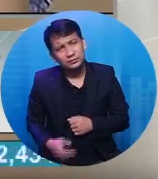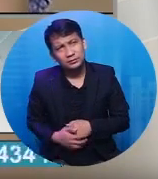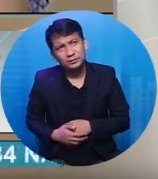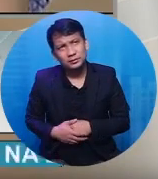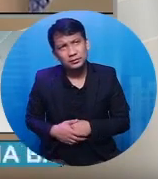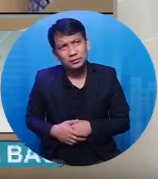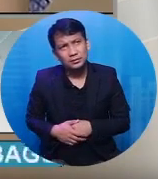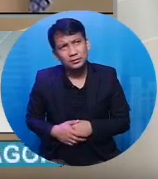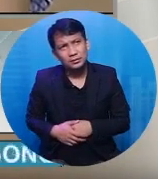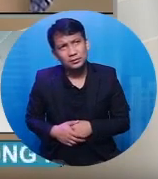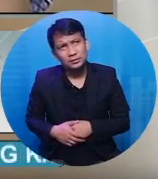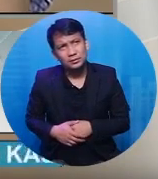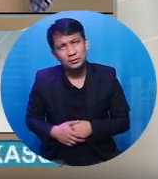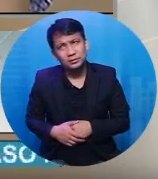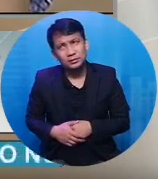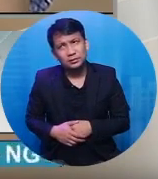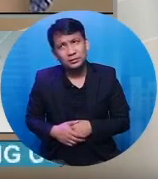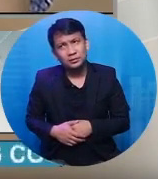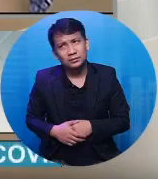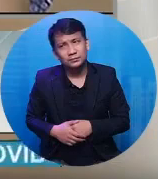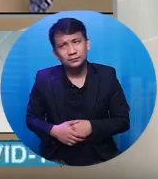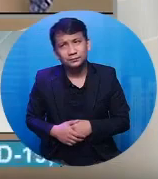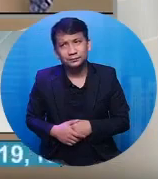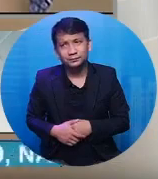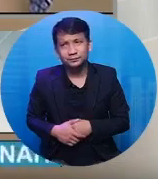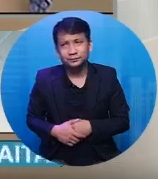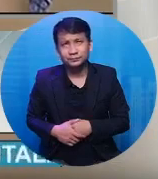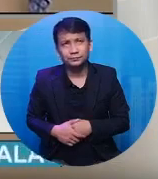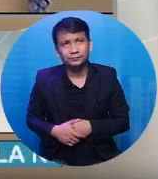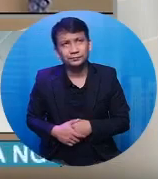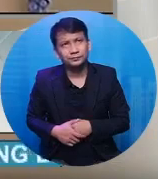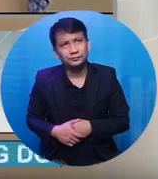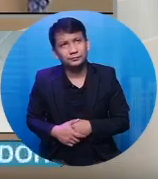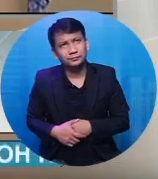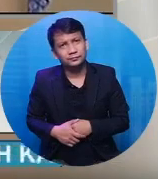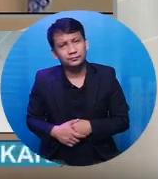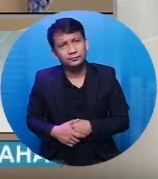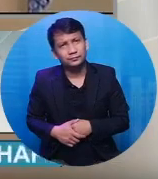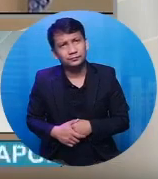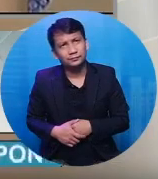Opo. Okay. Para maintindihan natin. Ayan, clear.